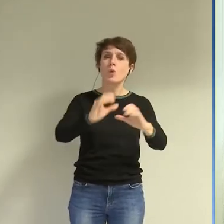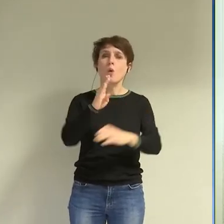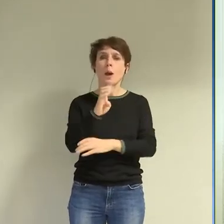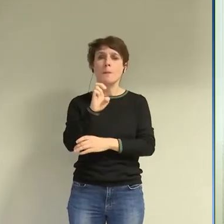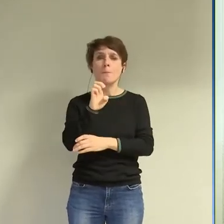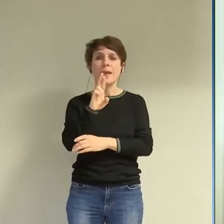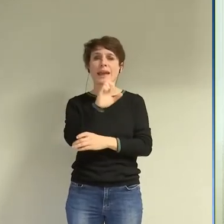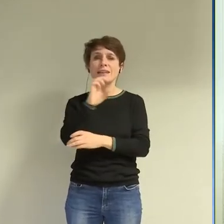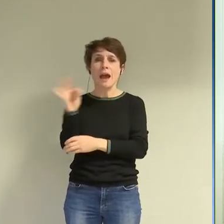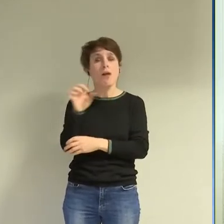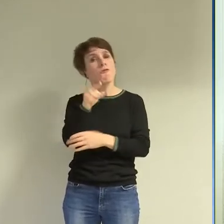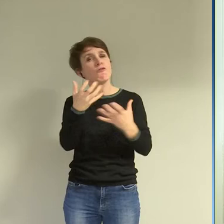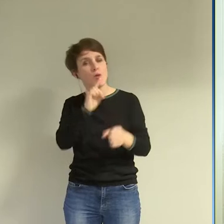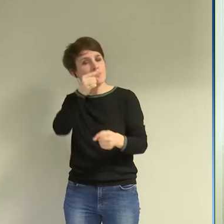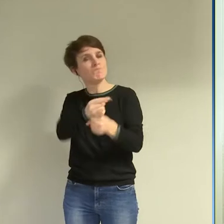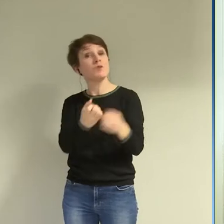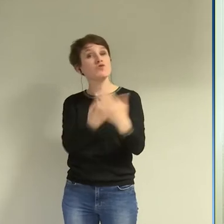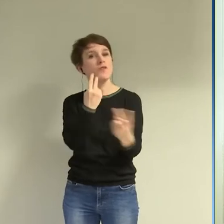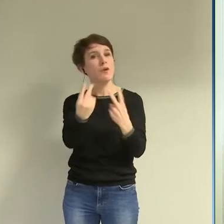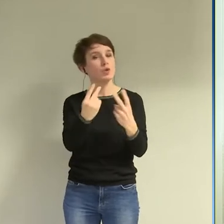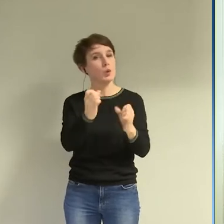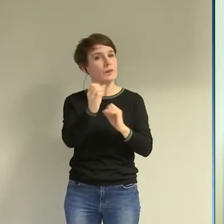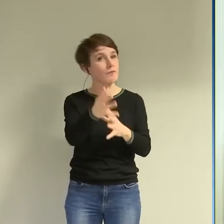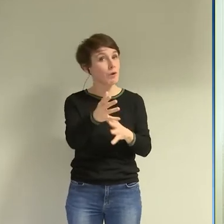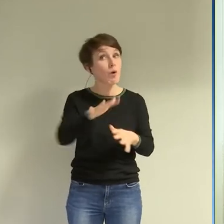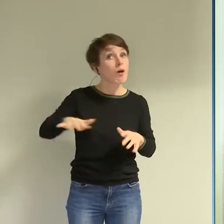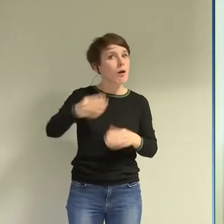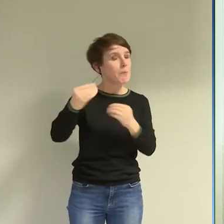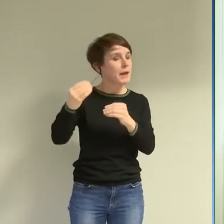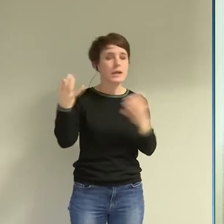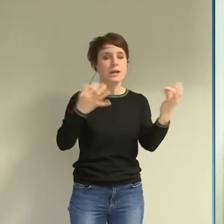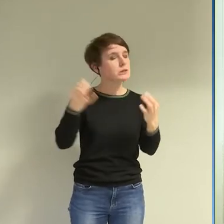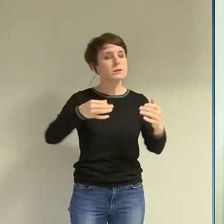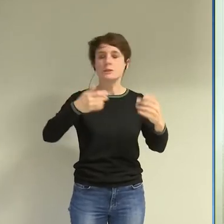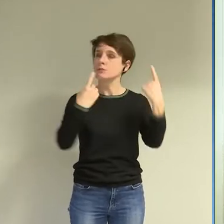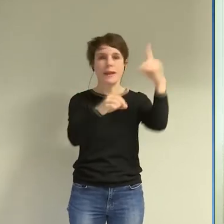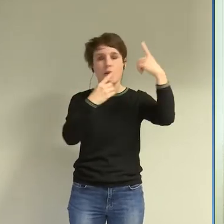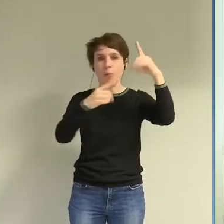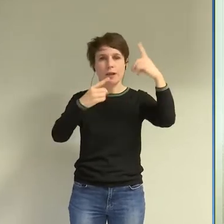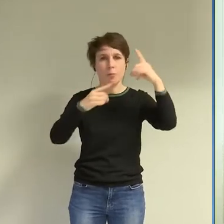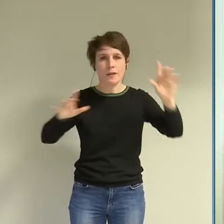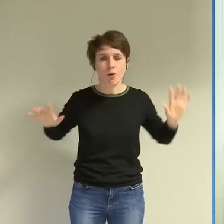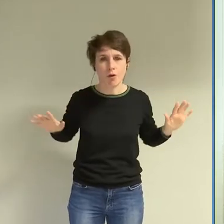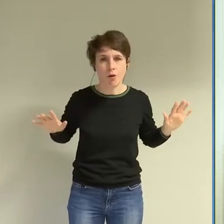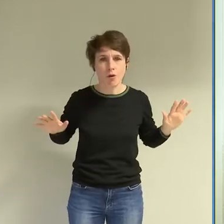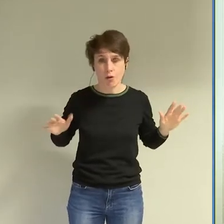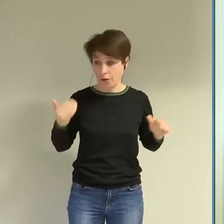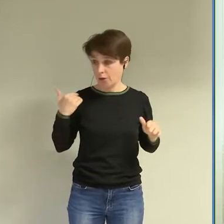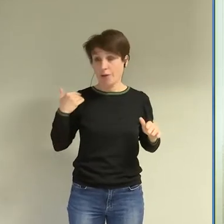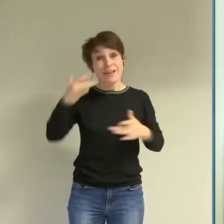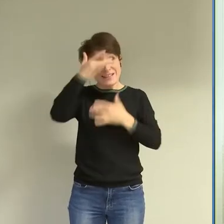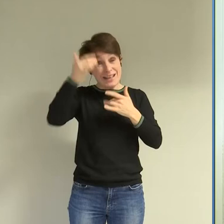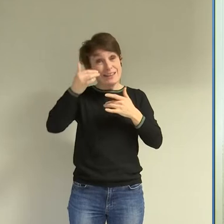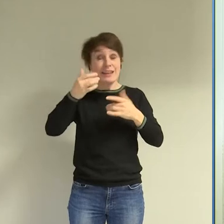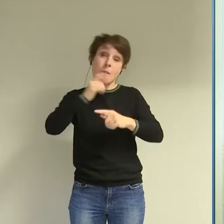vélo les commerçants ont fait savoir leur opposition à ce projet la fermeture temporaire cet été avait